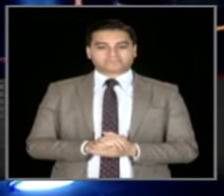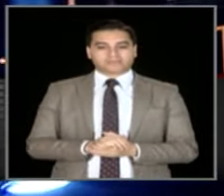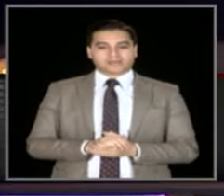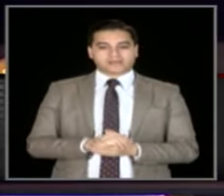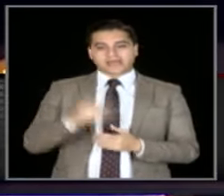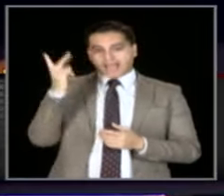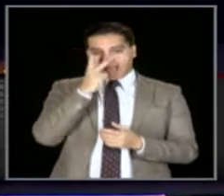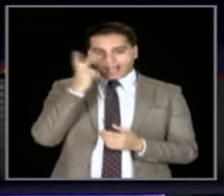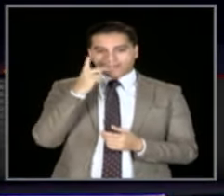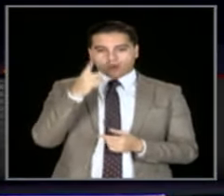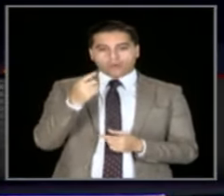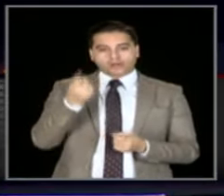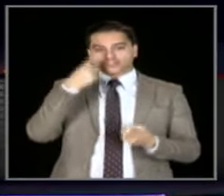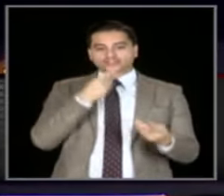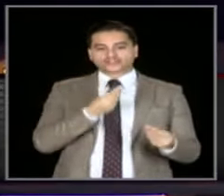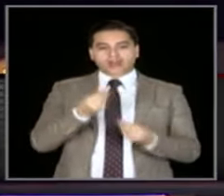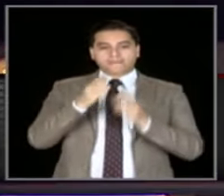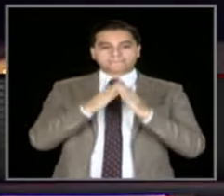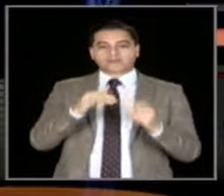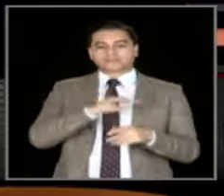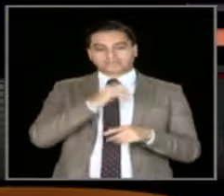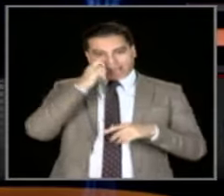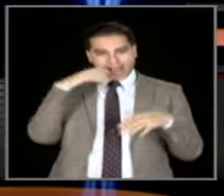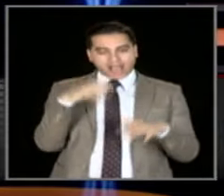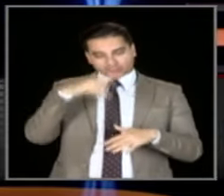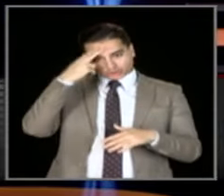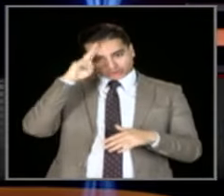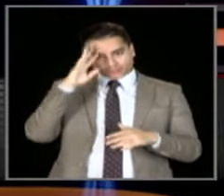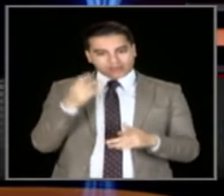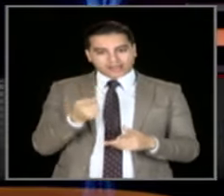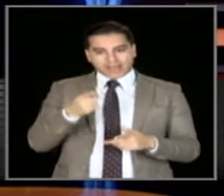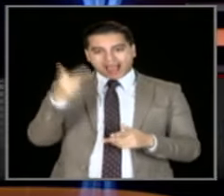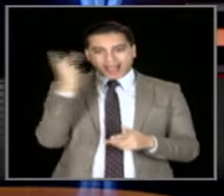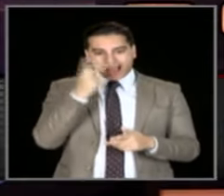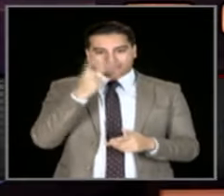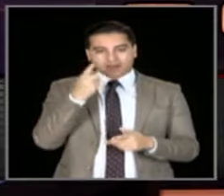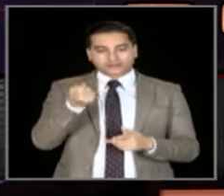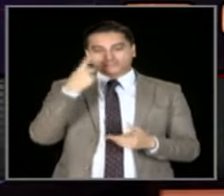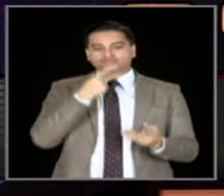يا أعمى هو ديوان لشاعر مصري معاصر، فمن هو؟